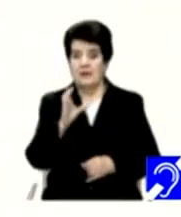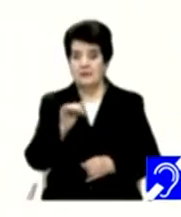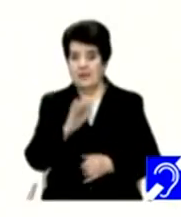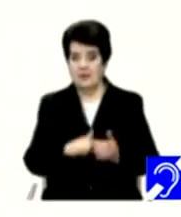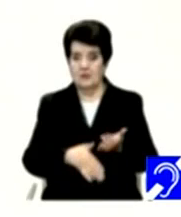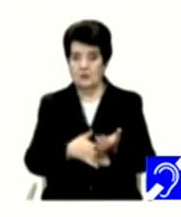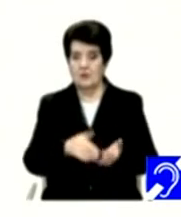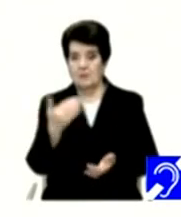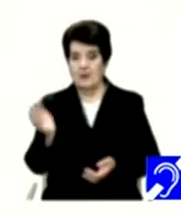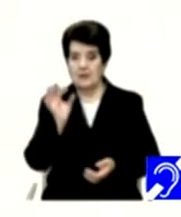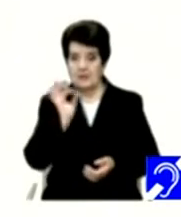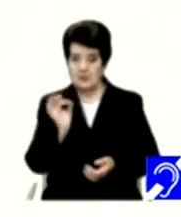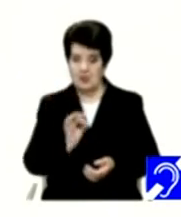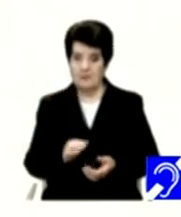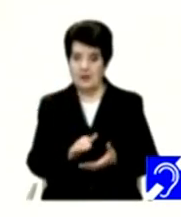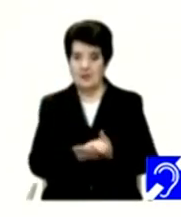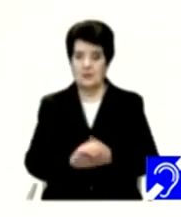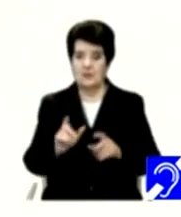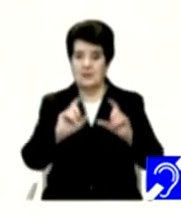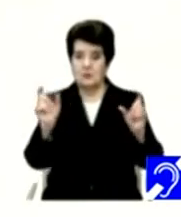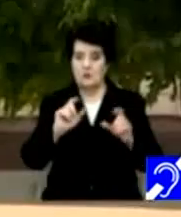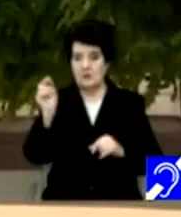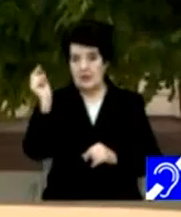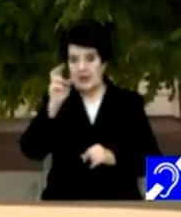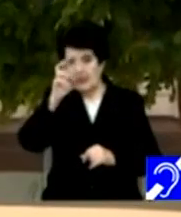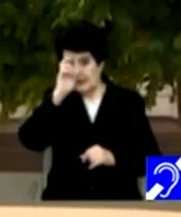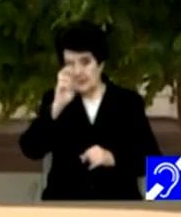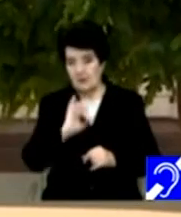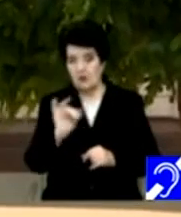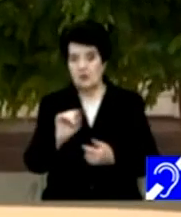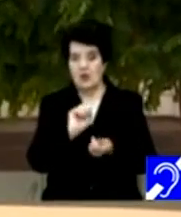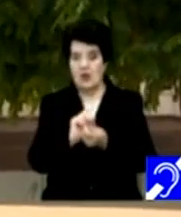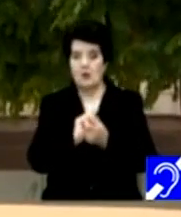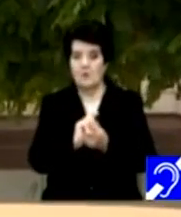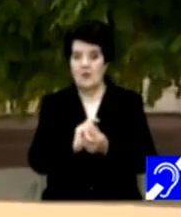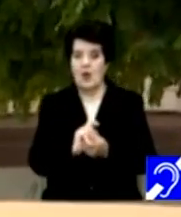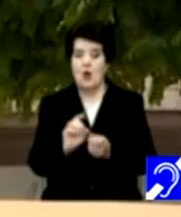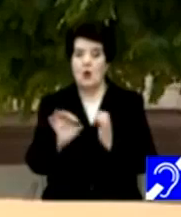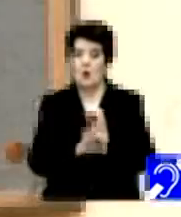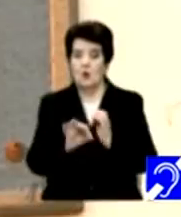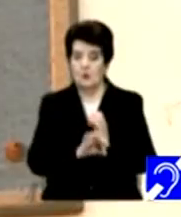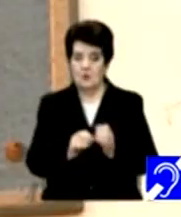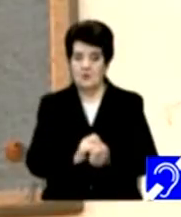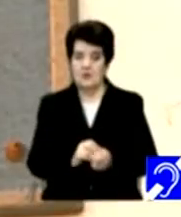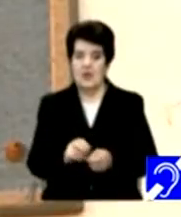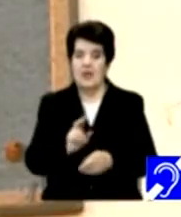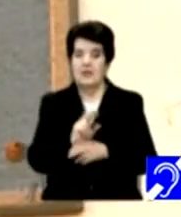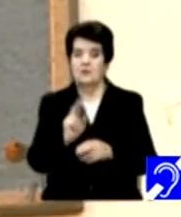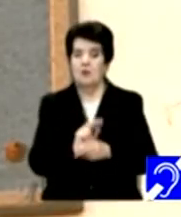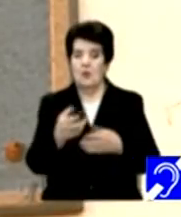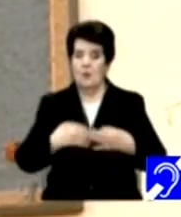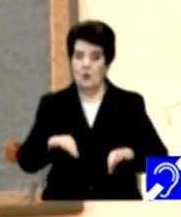sprijin din partea Germaniei pentru a consolida instituțiile statului și a lupta împotriva corupției. A făcut referire la instruirea procurorilor